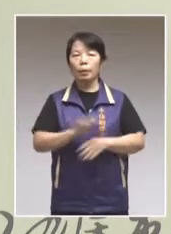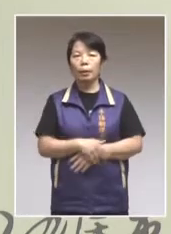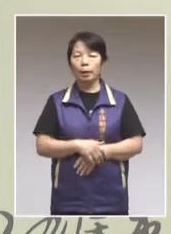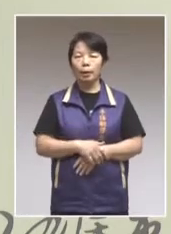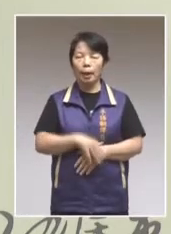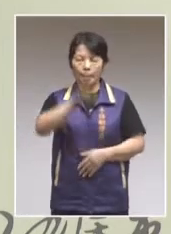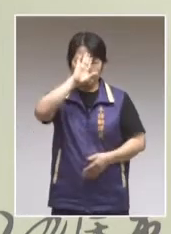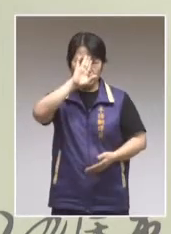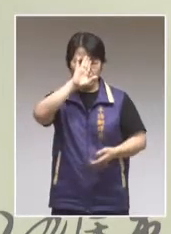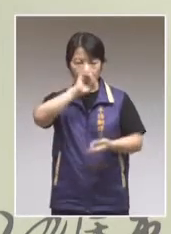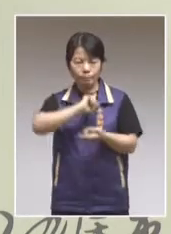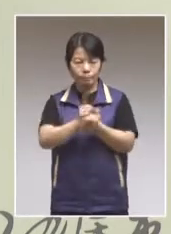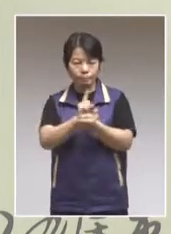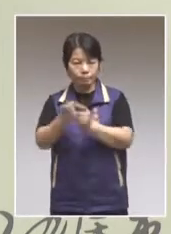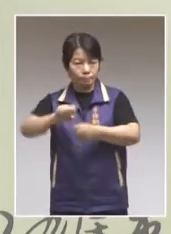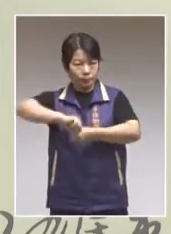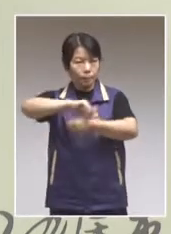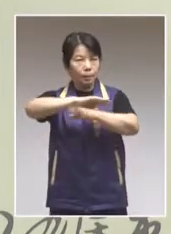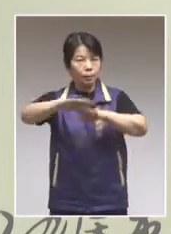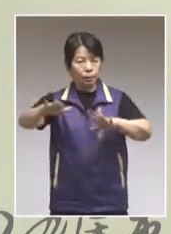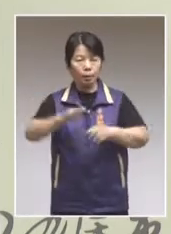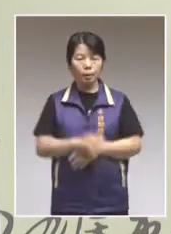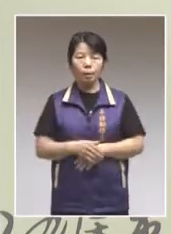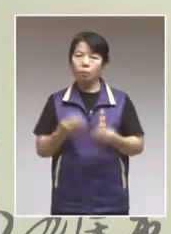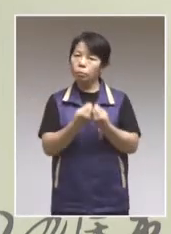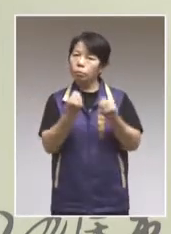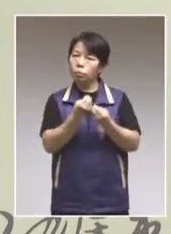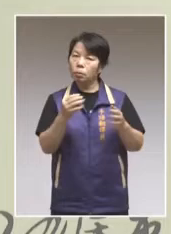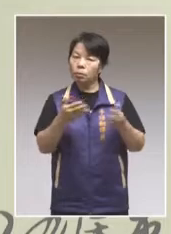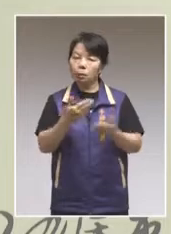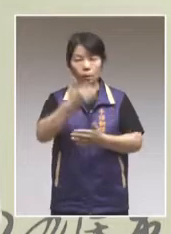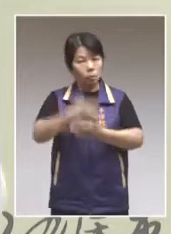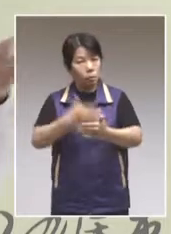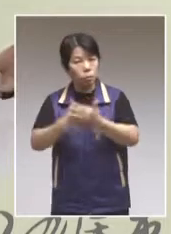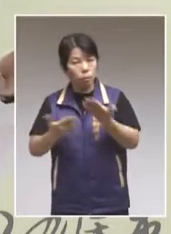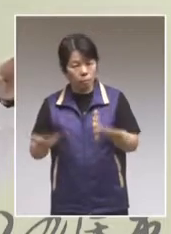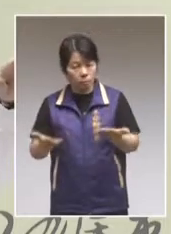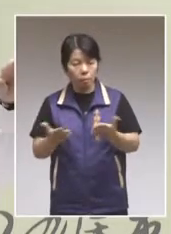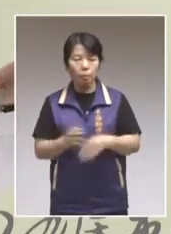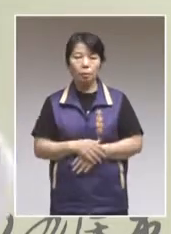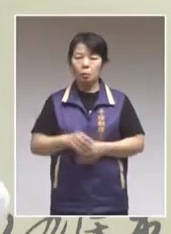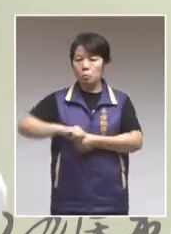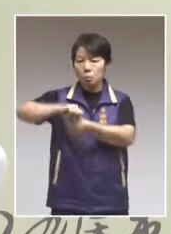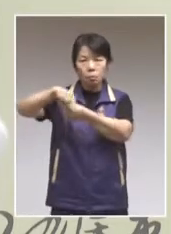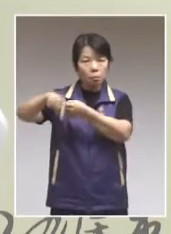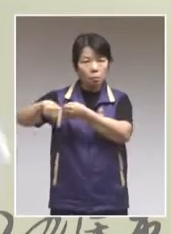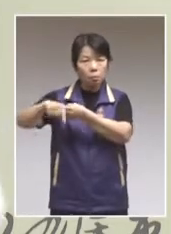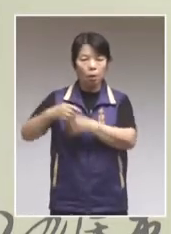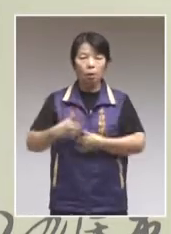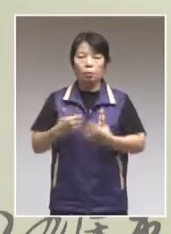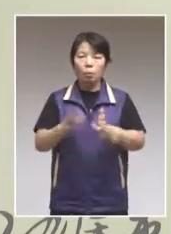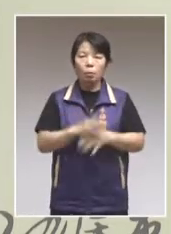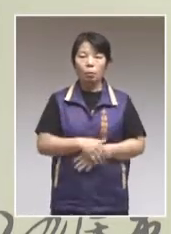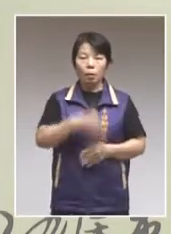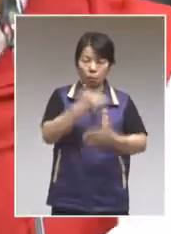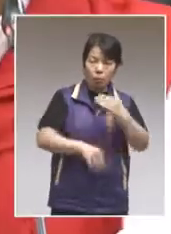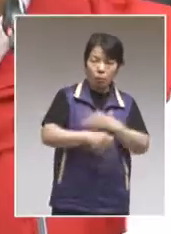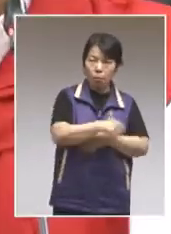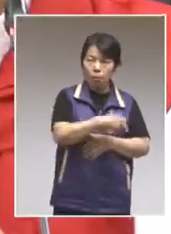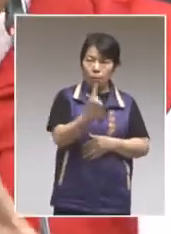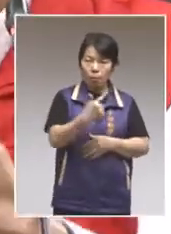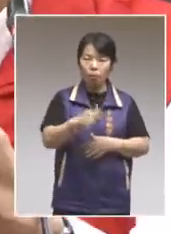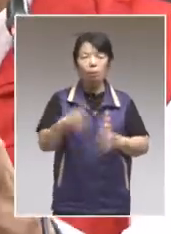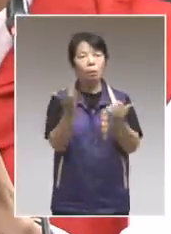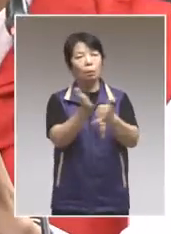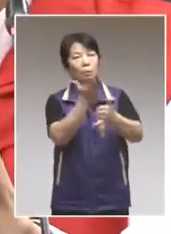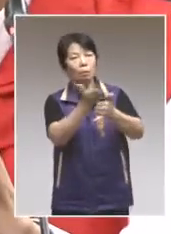增加，好，那我们怎么样让它能够缓步下来，好，或缓步上升，好，不要一下像北部地区这样